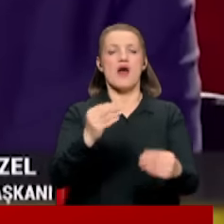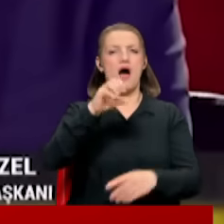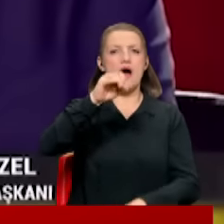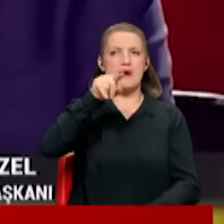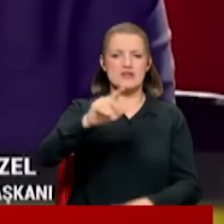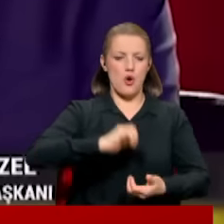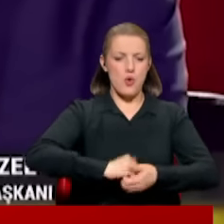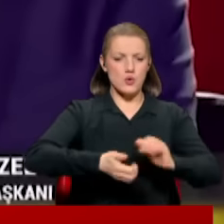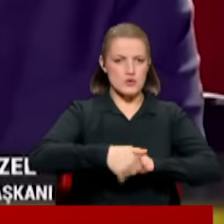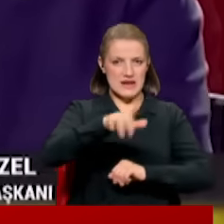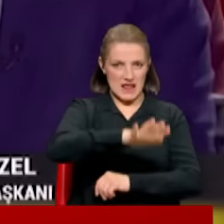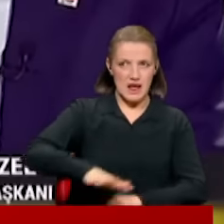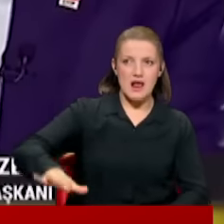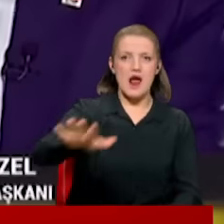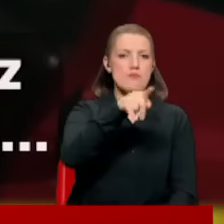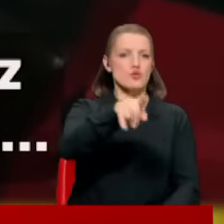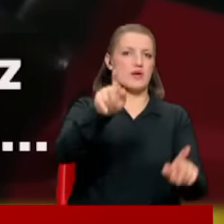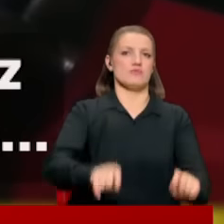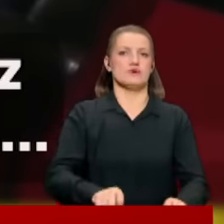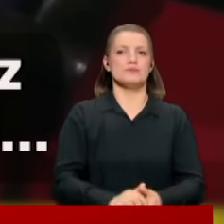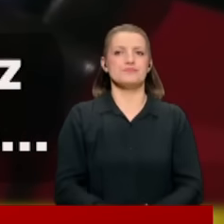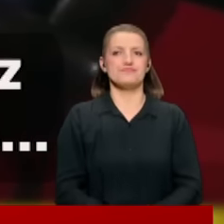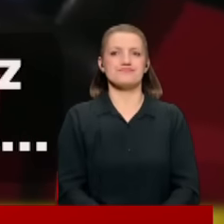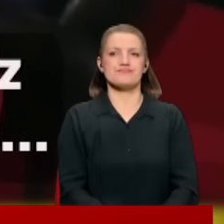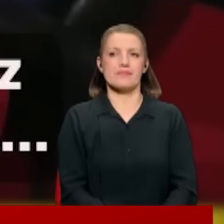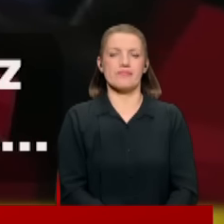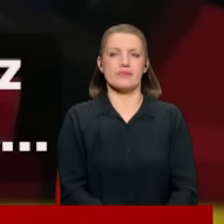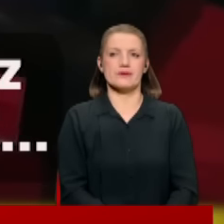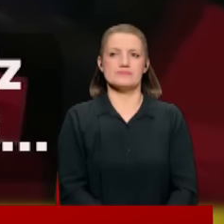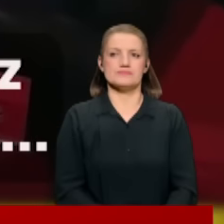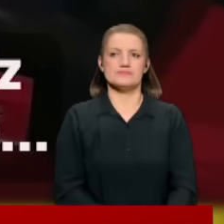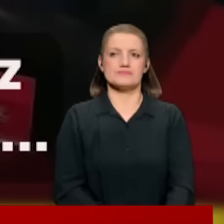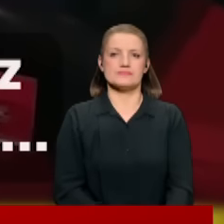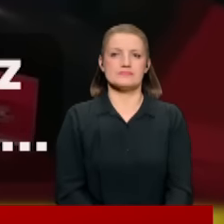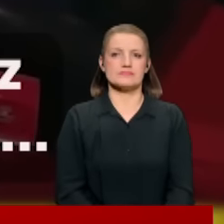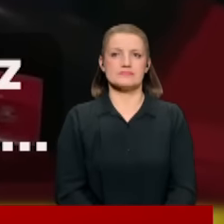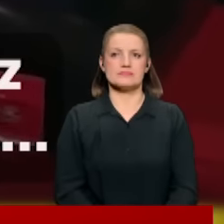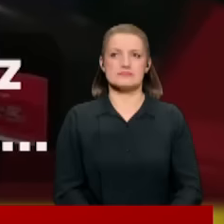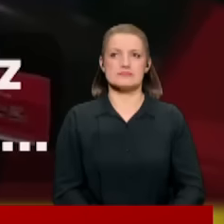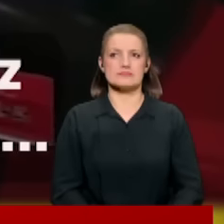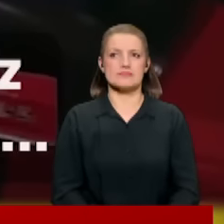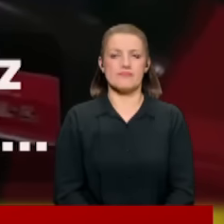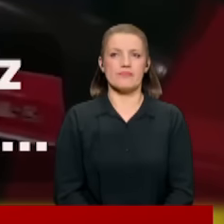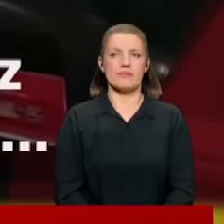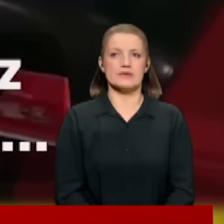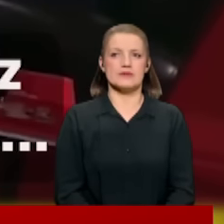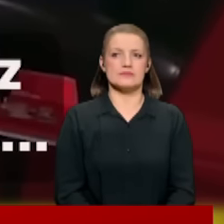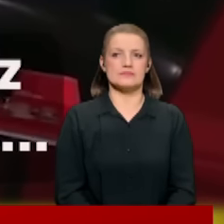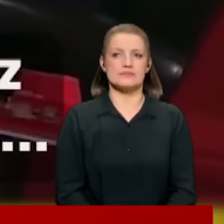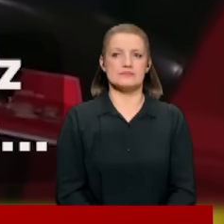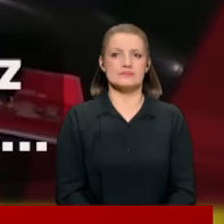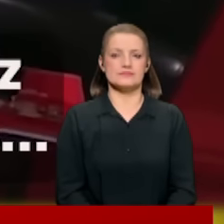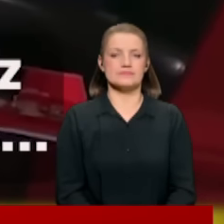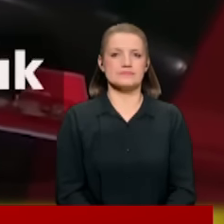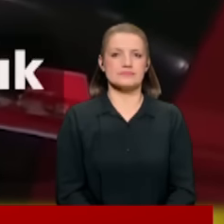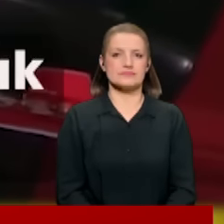Parti örgütleri, teşkilatları bunu yapıyor. Hocam TC istemiyoruz. Biz TC'nizle falan işimiz yok. TC kimlik numaranıza, PTT'ye